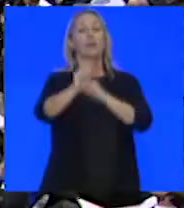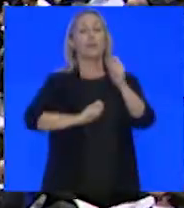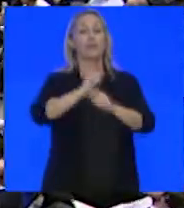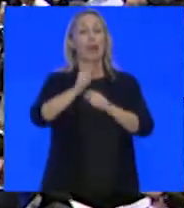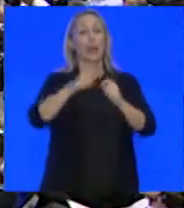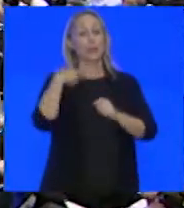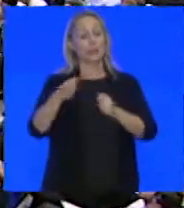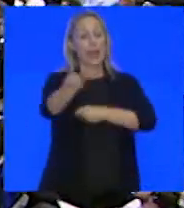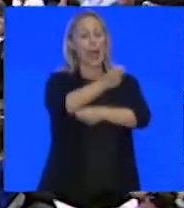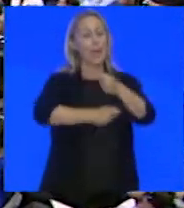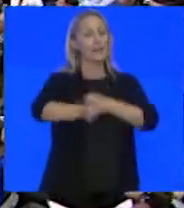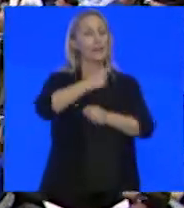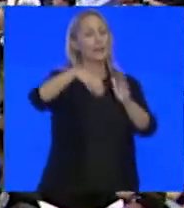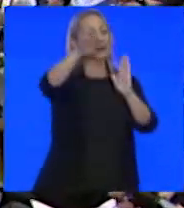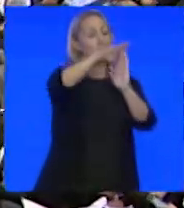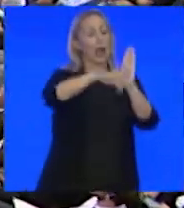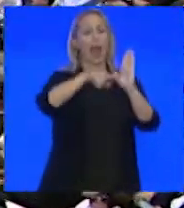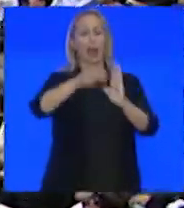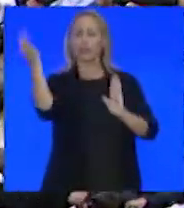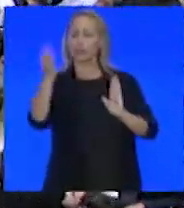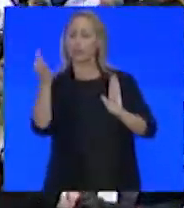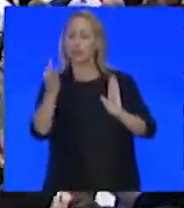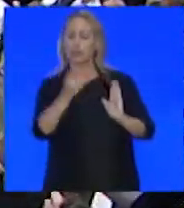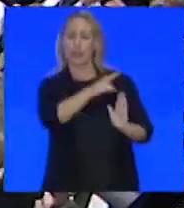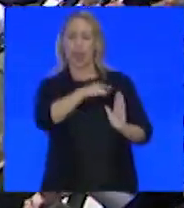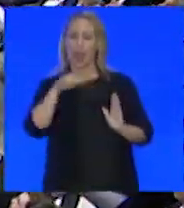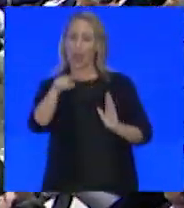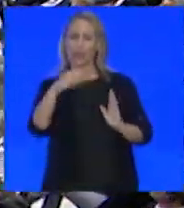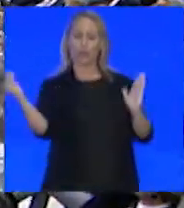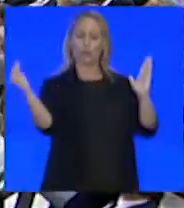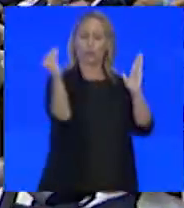Μητρό Επιχειρήσεων για τους συνεπείς εργοδότες.